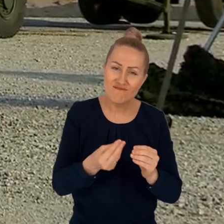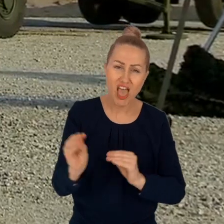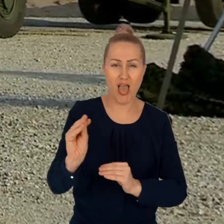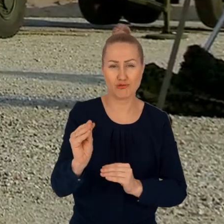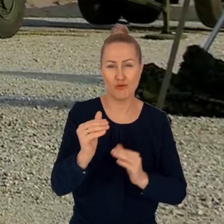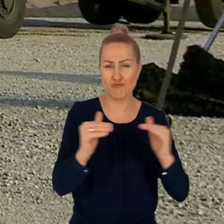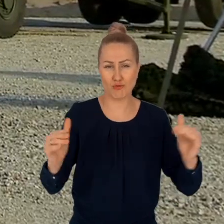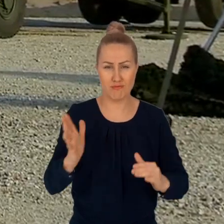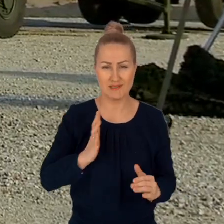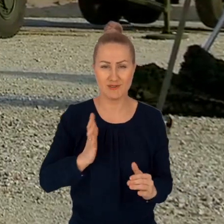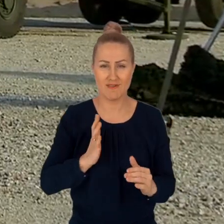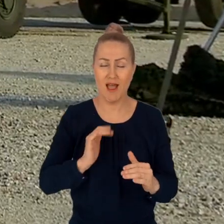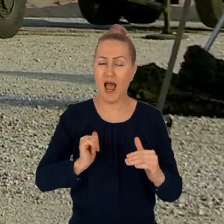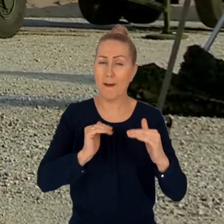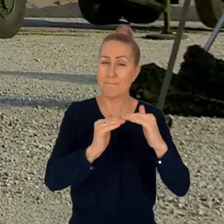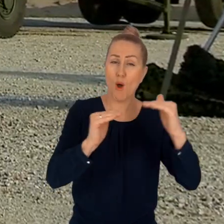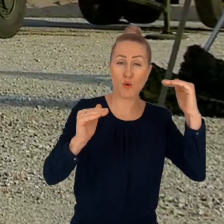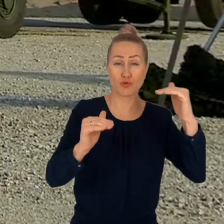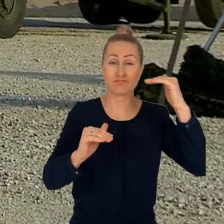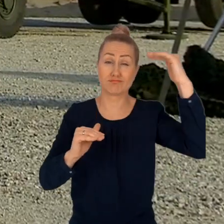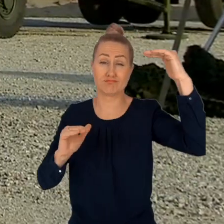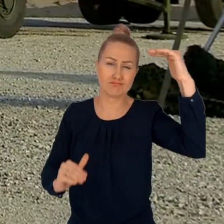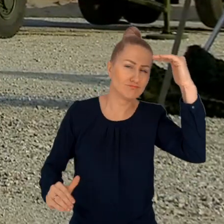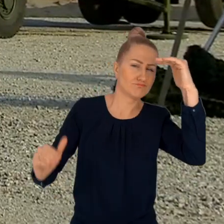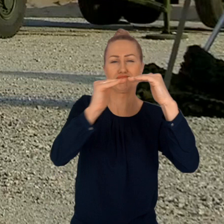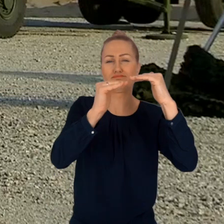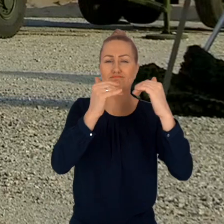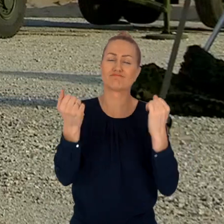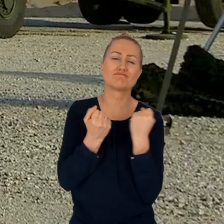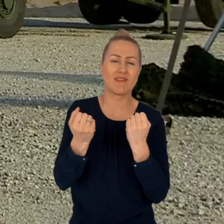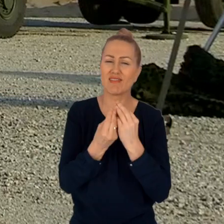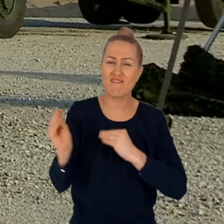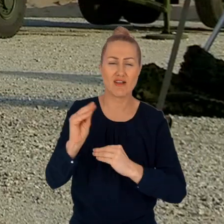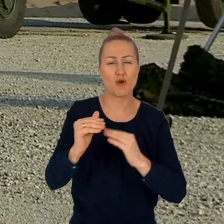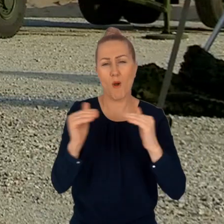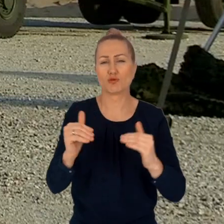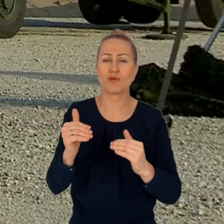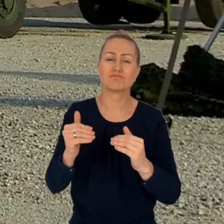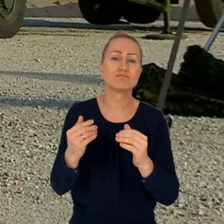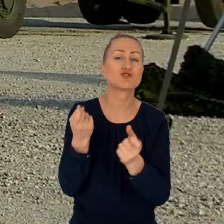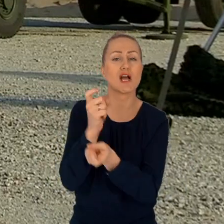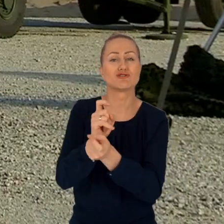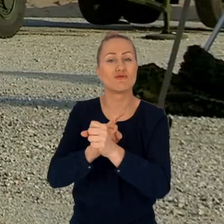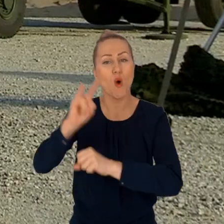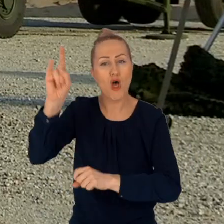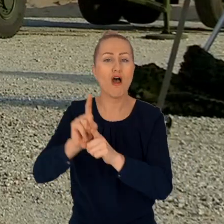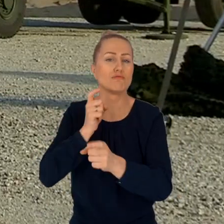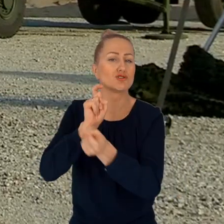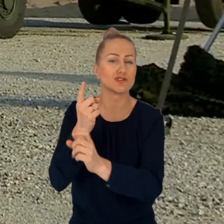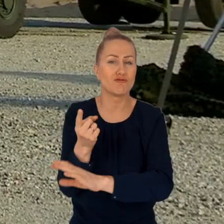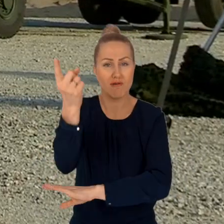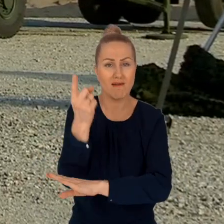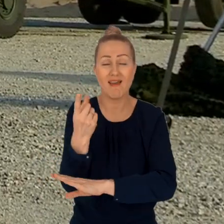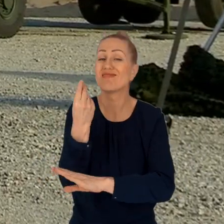do poziomu najnowocześniejszego bezpieczeństwa przeciwlotniczego i przeciwrakietowego w przestrzeni nie